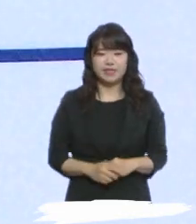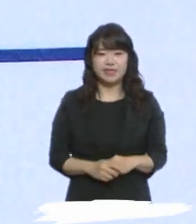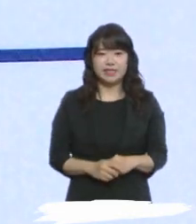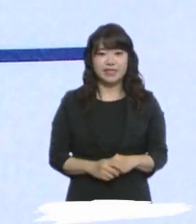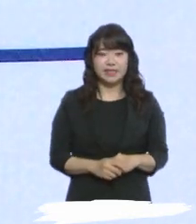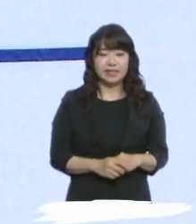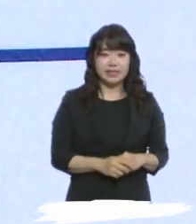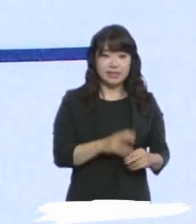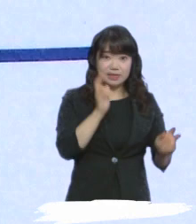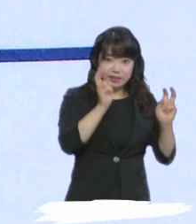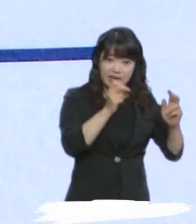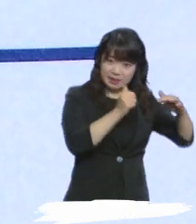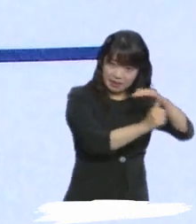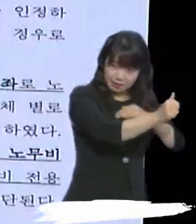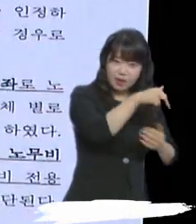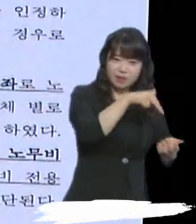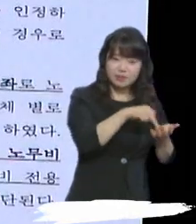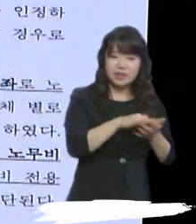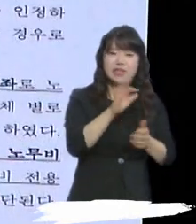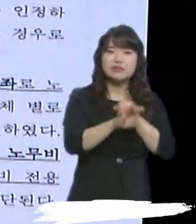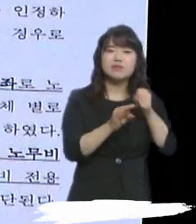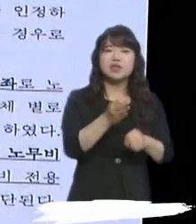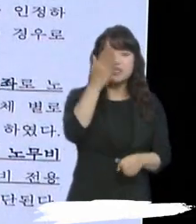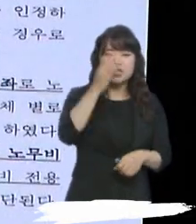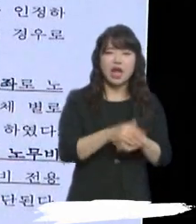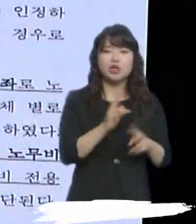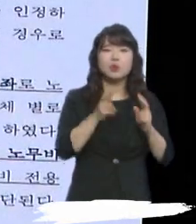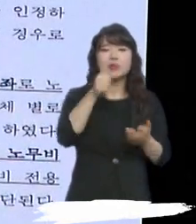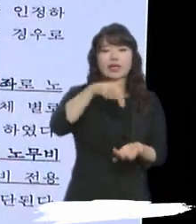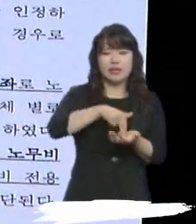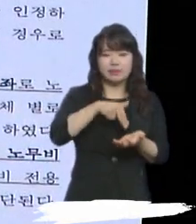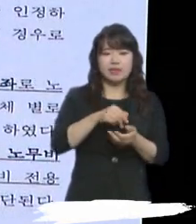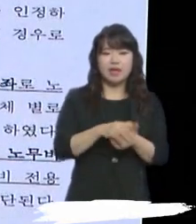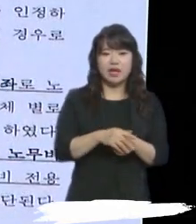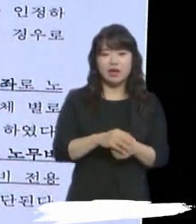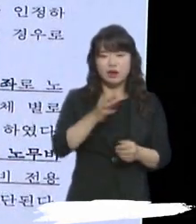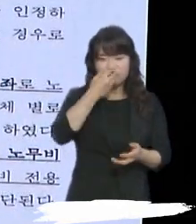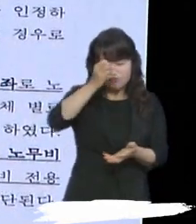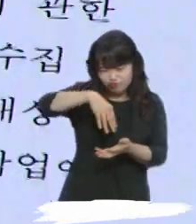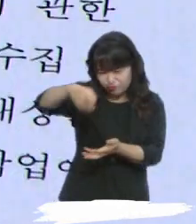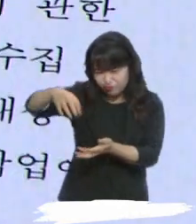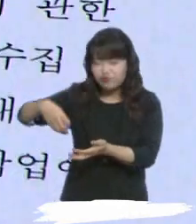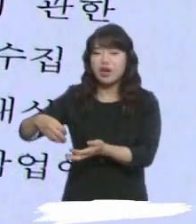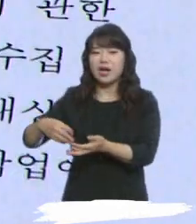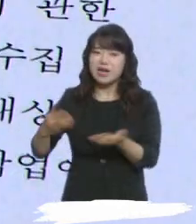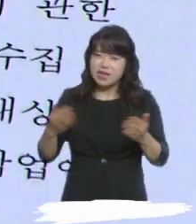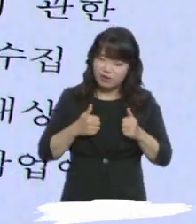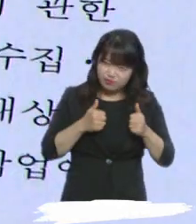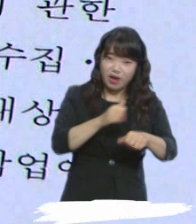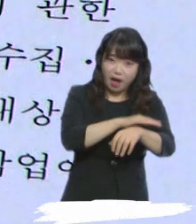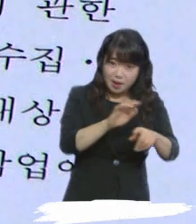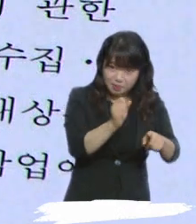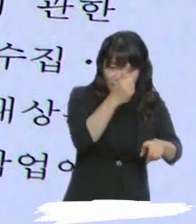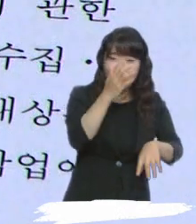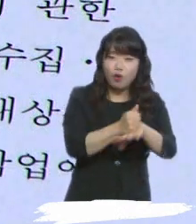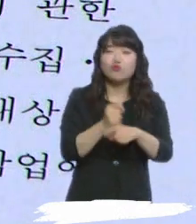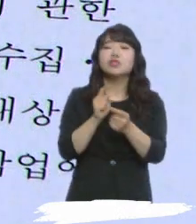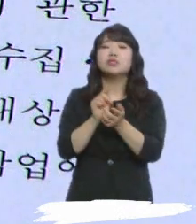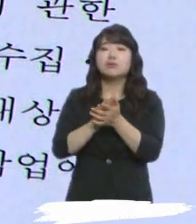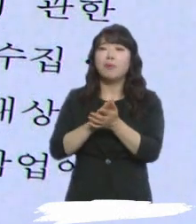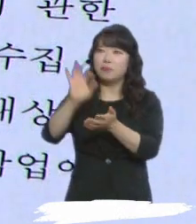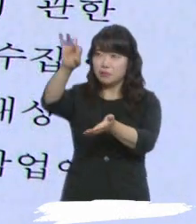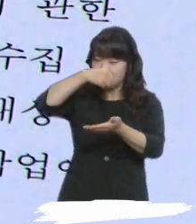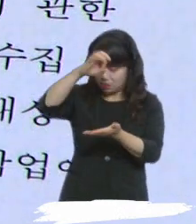업체 대표는 10년 넘게 근무한 현장 소장이 쓰레기 수송 전문직으로 간접이 아닌 직접 비용으로 처리했다는